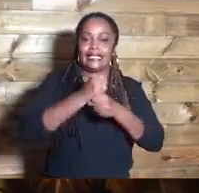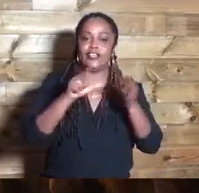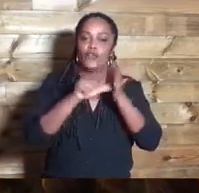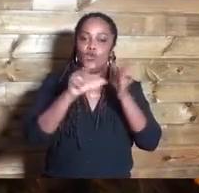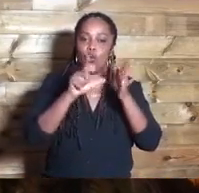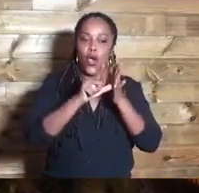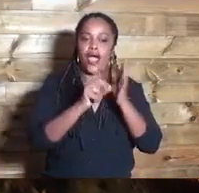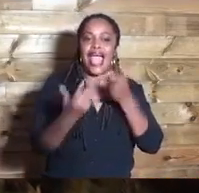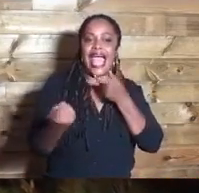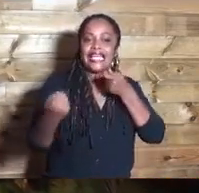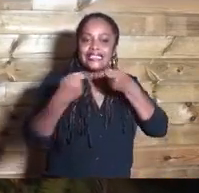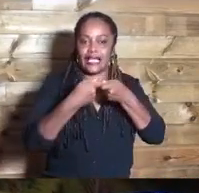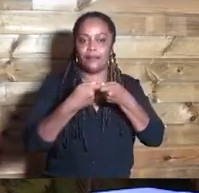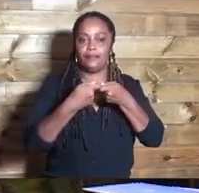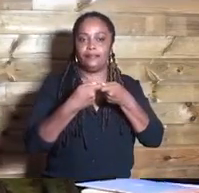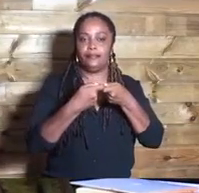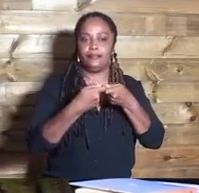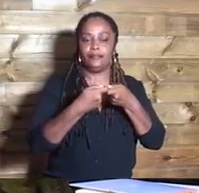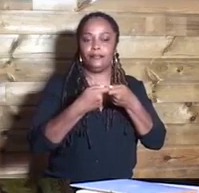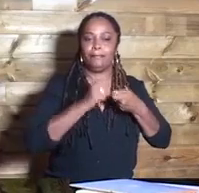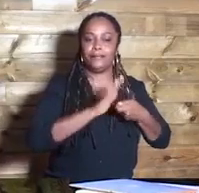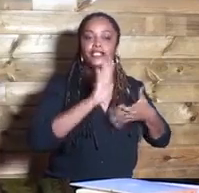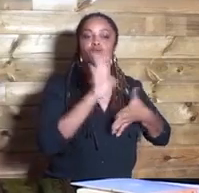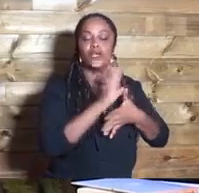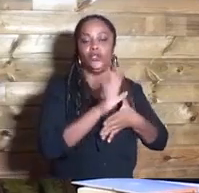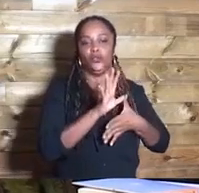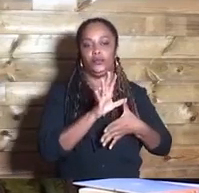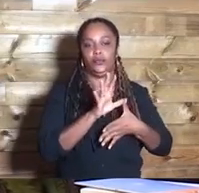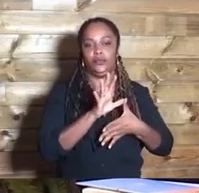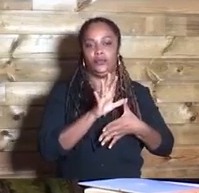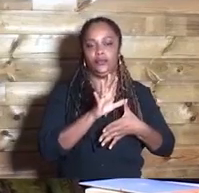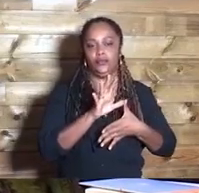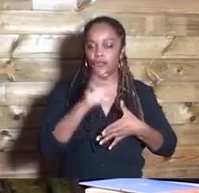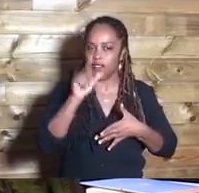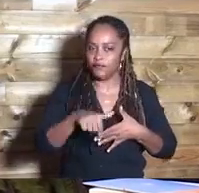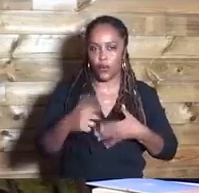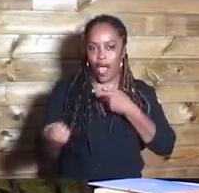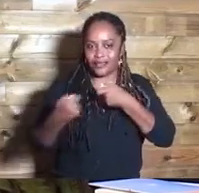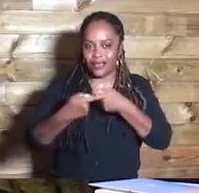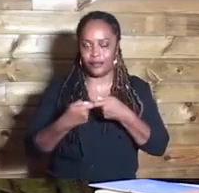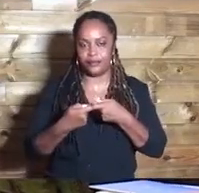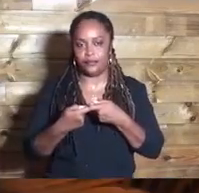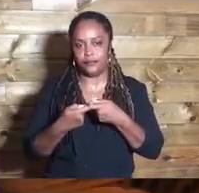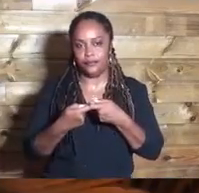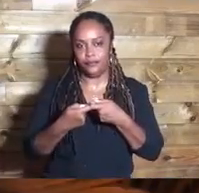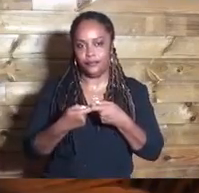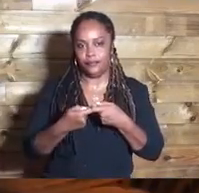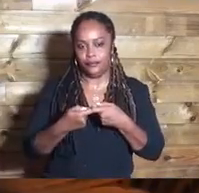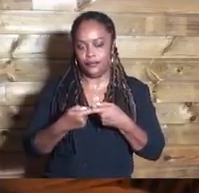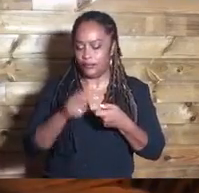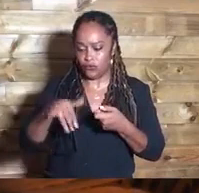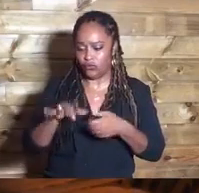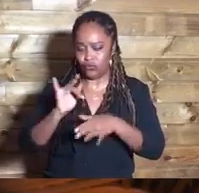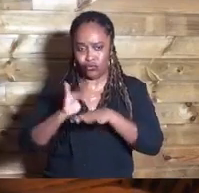exemple en Polynésie française. Nous explorerons toutes les solutions alternatives, y compris